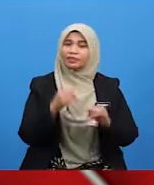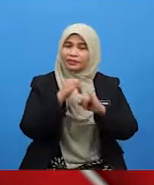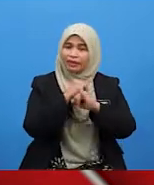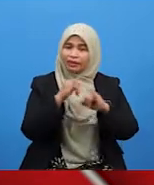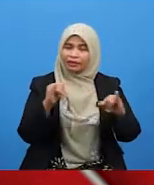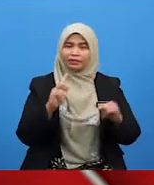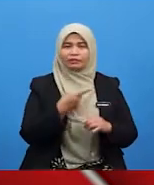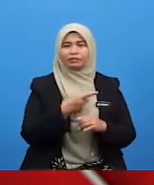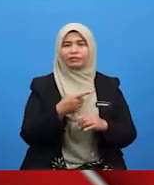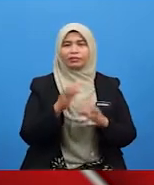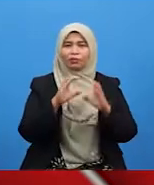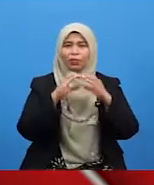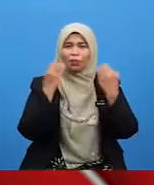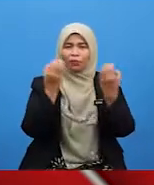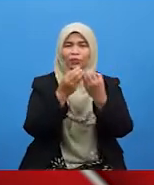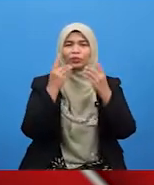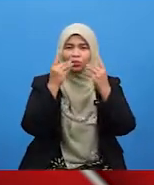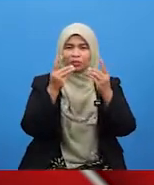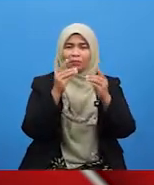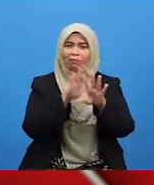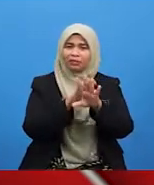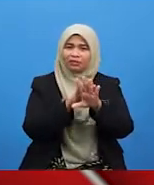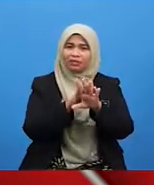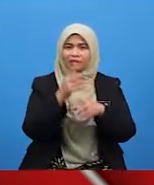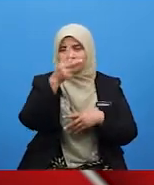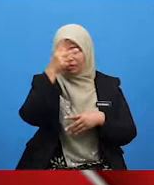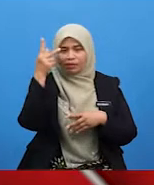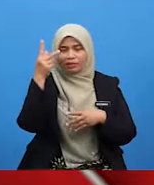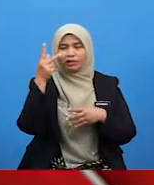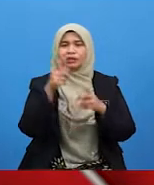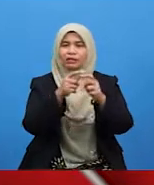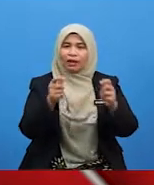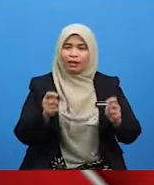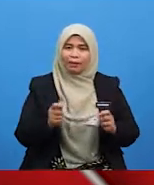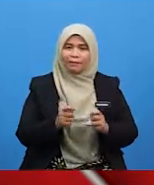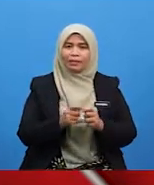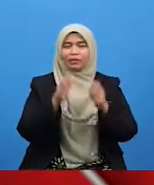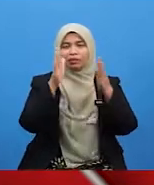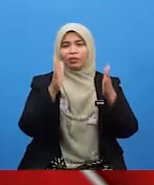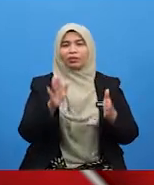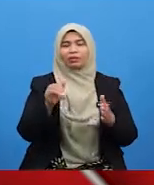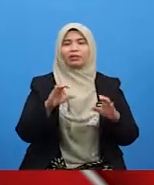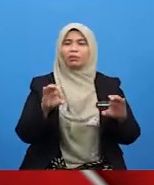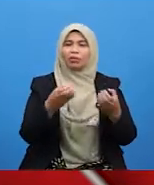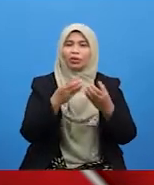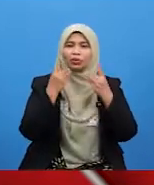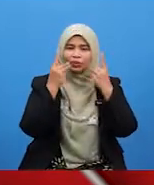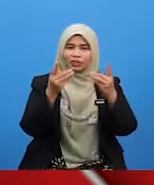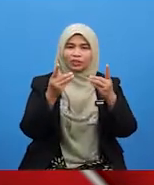Jangan kita mengumpul dosa yang banyak, kerana tempat orang yang melakukan dosa